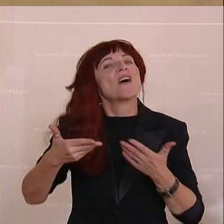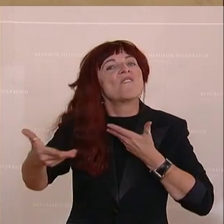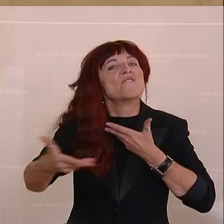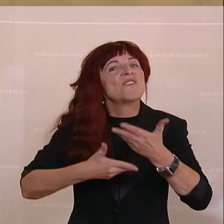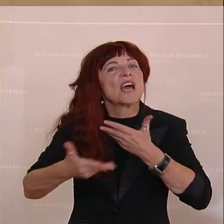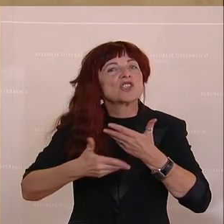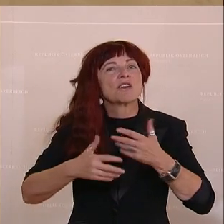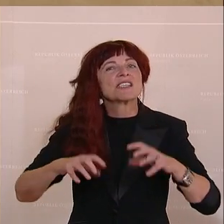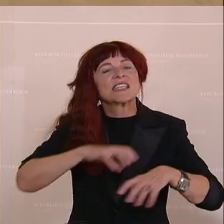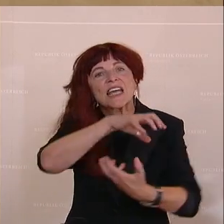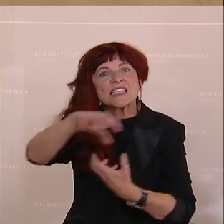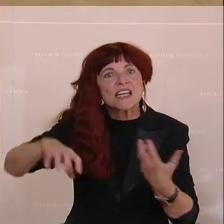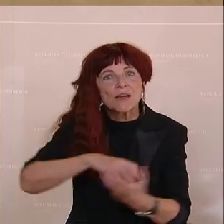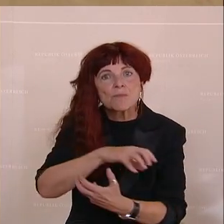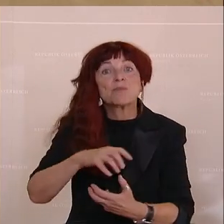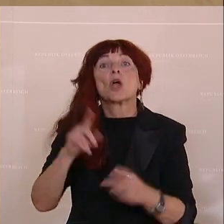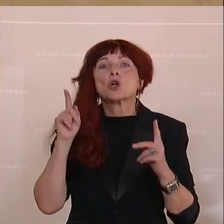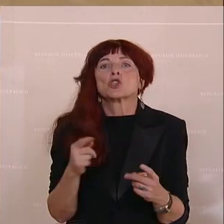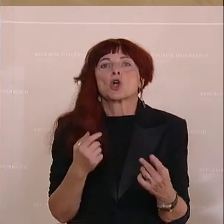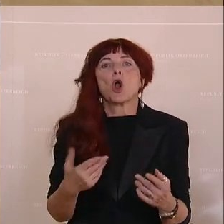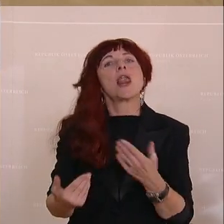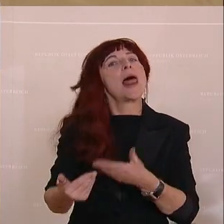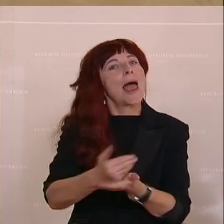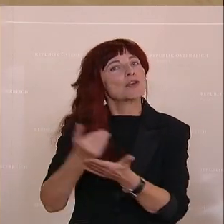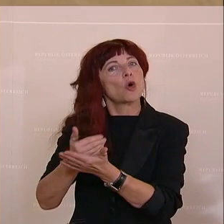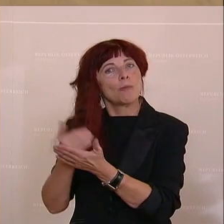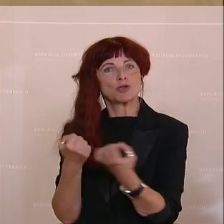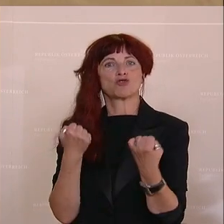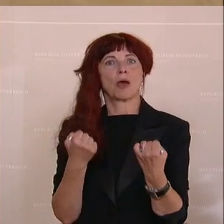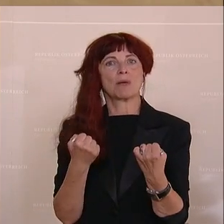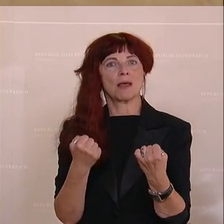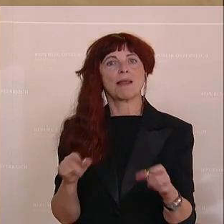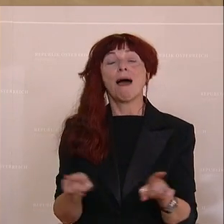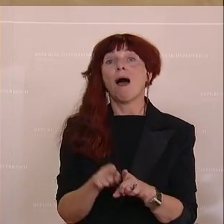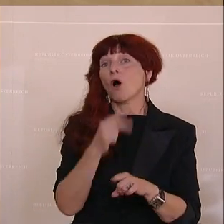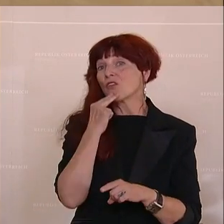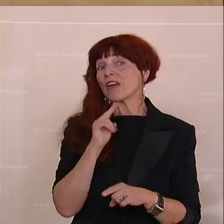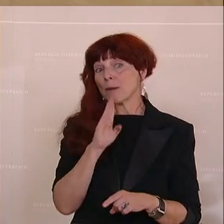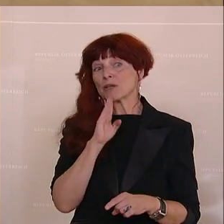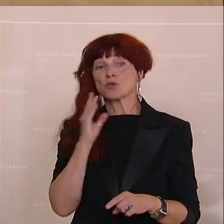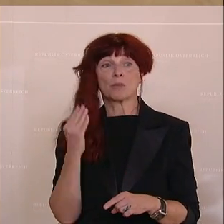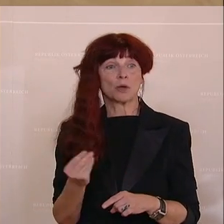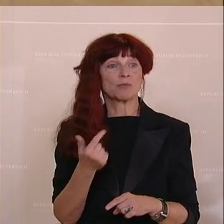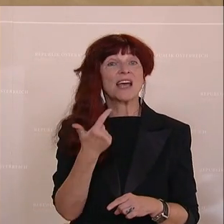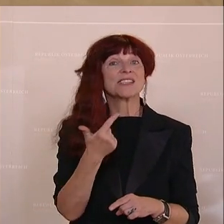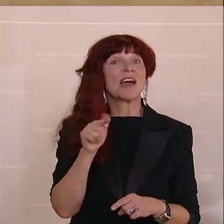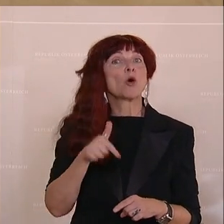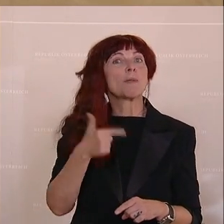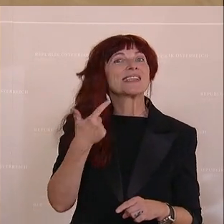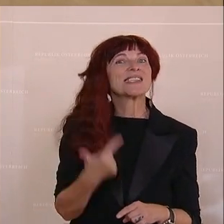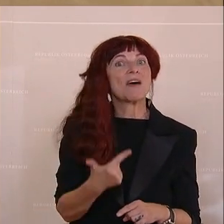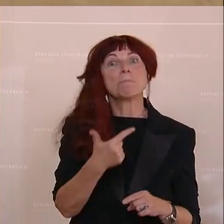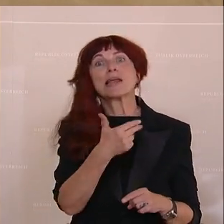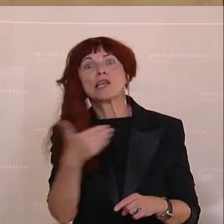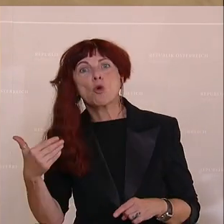Einkommen zu stabilisieren und auch die Einkommen von denjenigen zu stabilisieren, die in Österreich Pensionen beziehen. Das sind 2,2 Millionen Menschen.